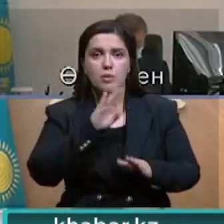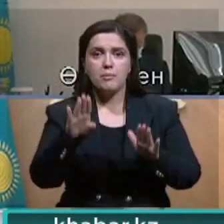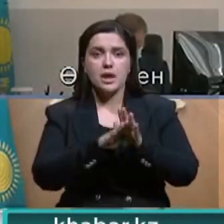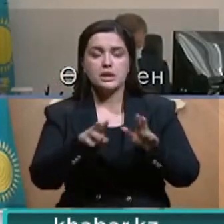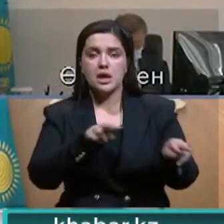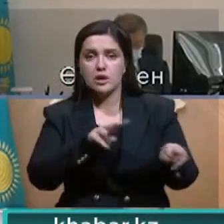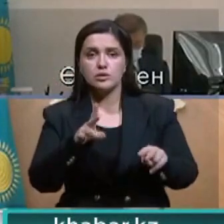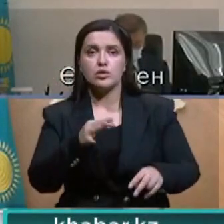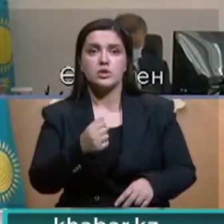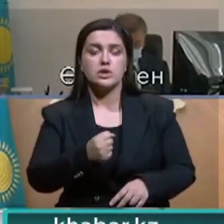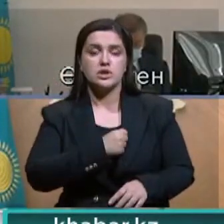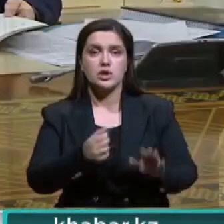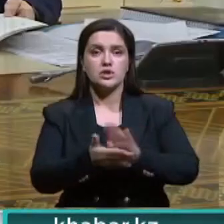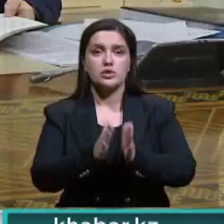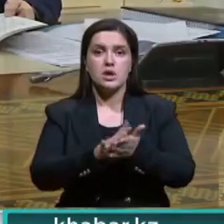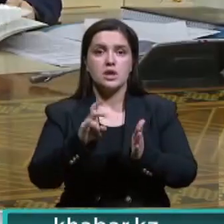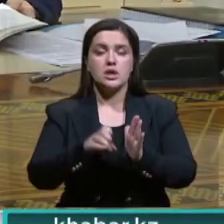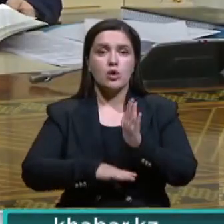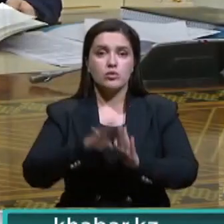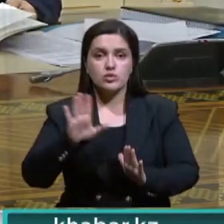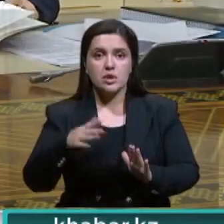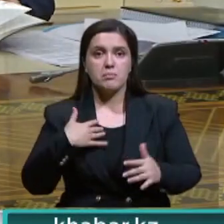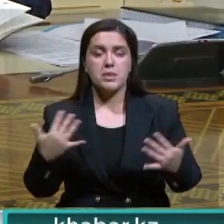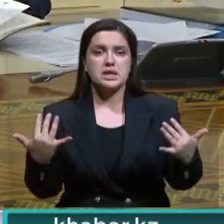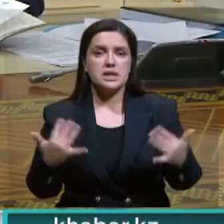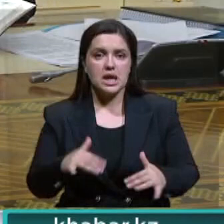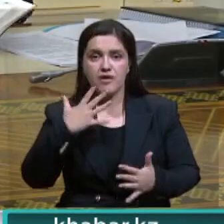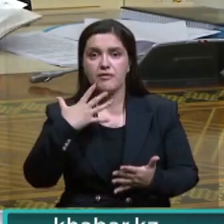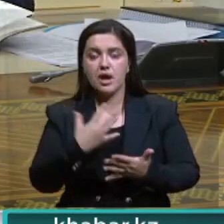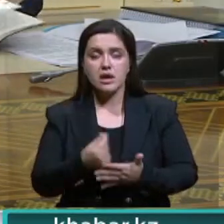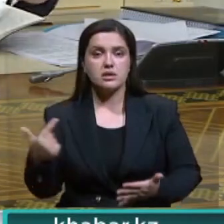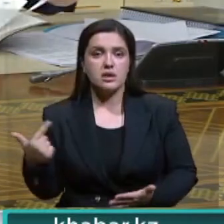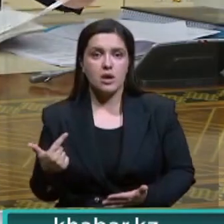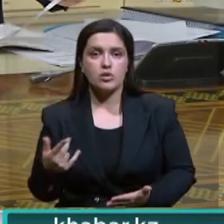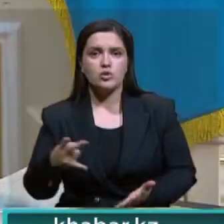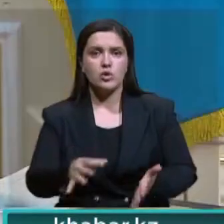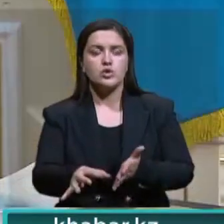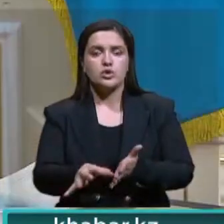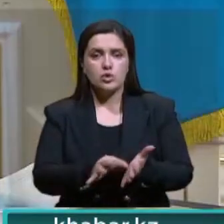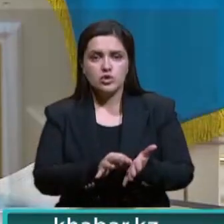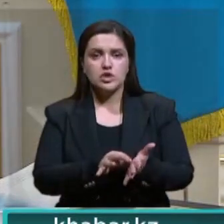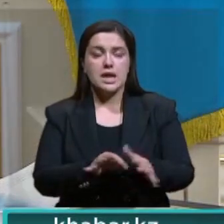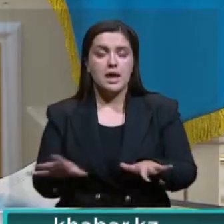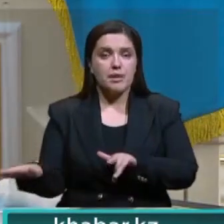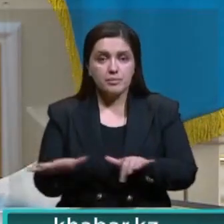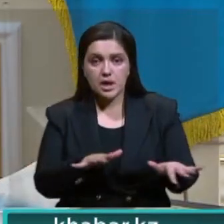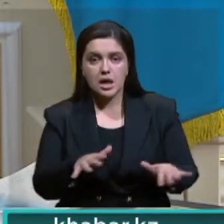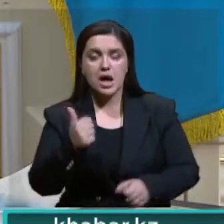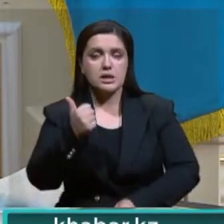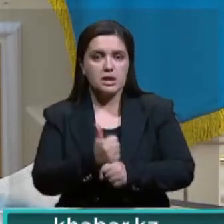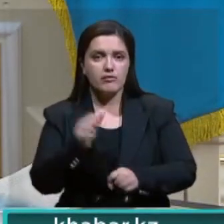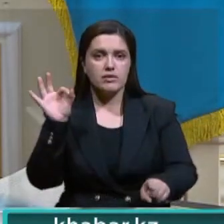сожалению, ситуация не улучшается. Мы теряем своих граждан, поэтому нужно принимать срочные меры. Наша главная цель